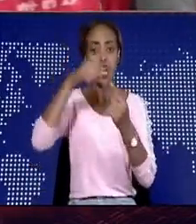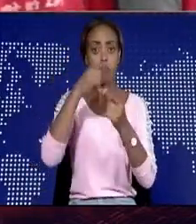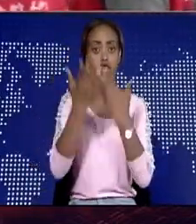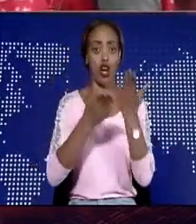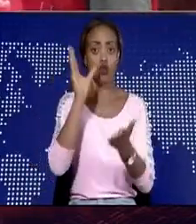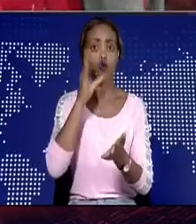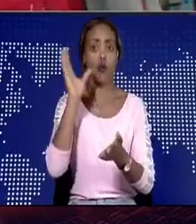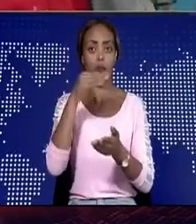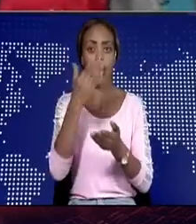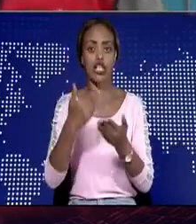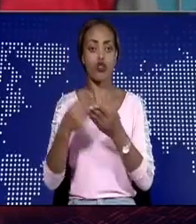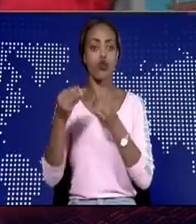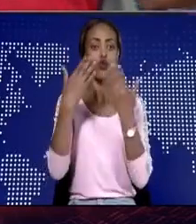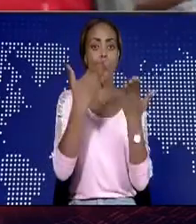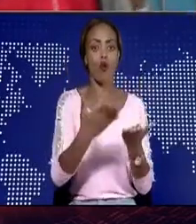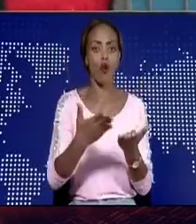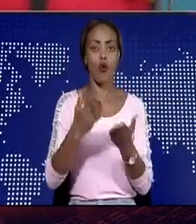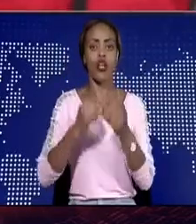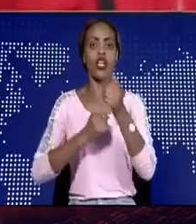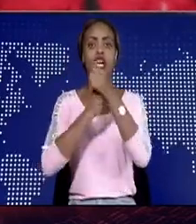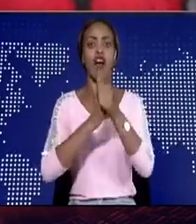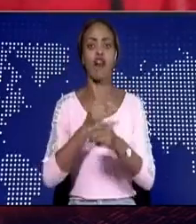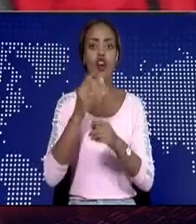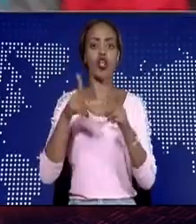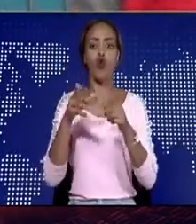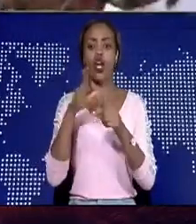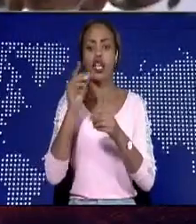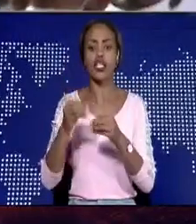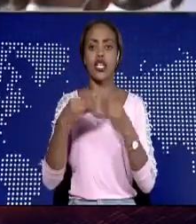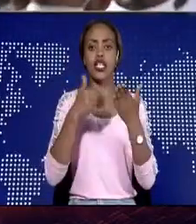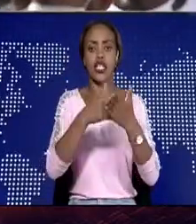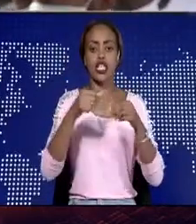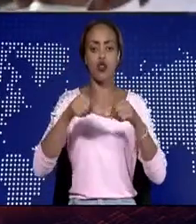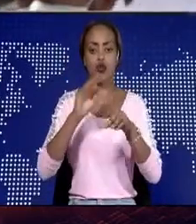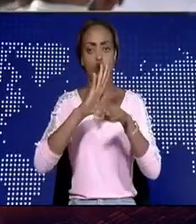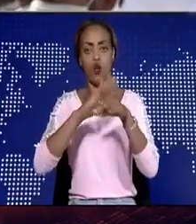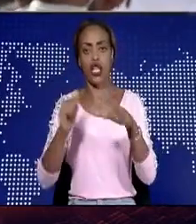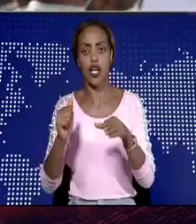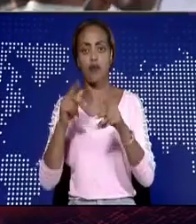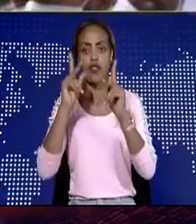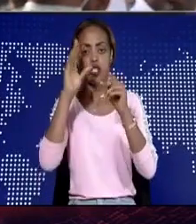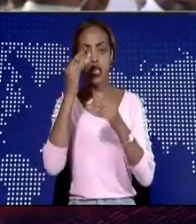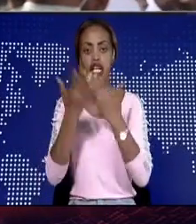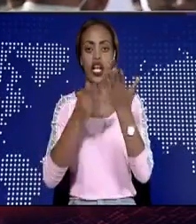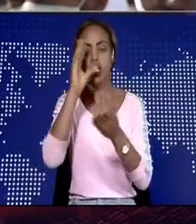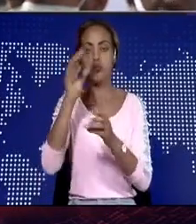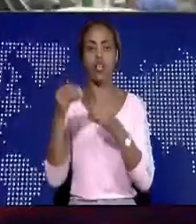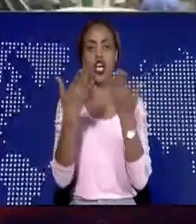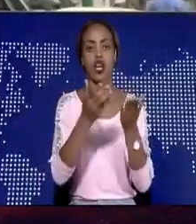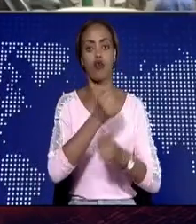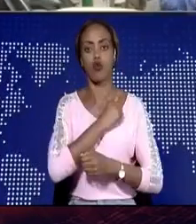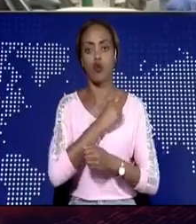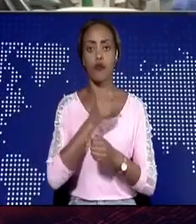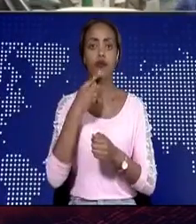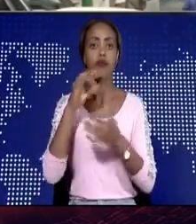امبولانس نزهبو نزهبو دغاف كيتقرارط نخصل صاوعيتي بسم سواونتن تغلغال حزبن كقرب يفطو محبر